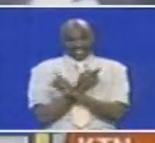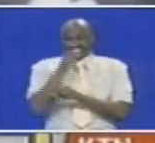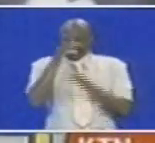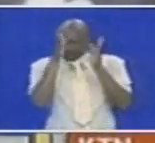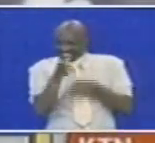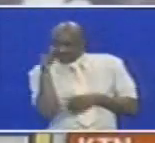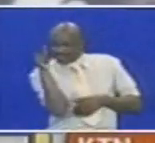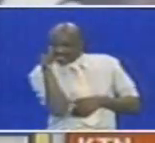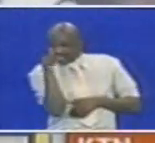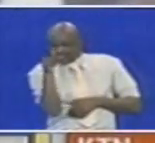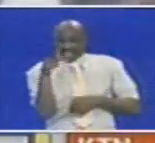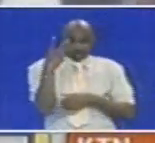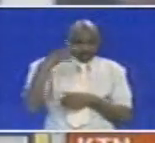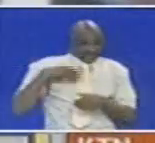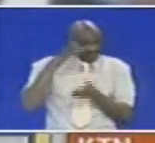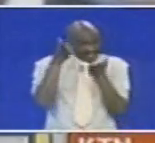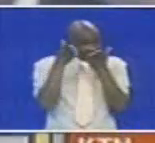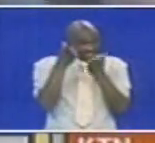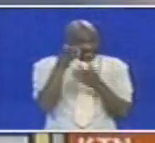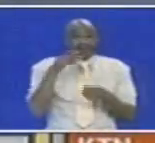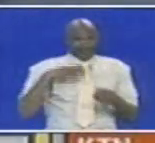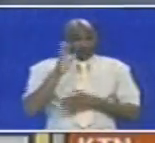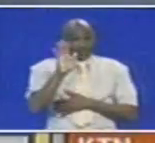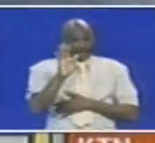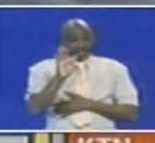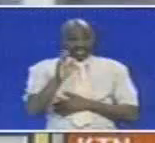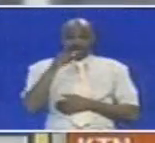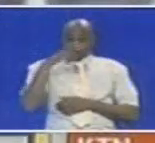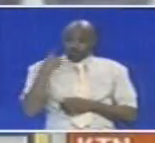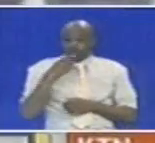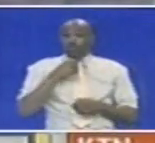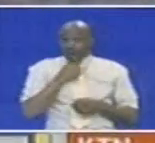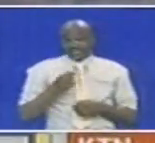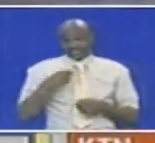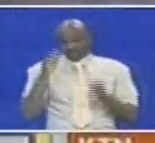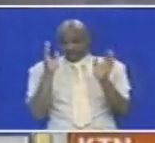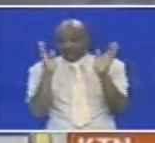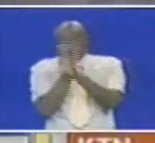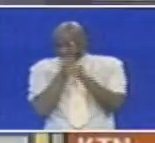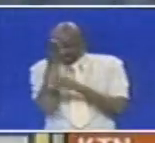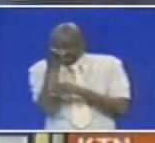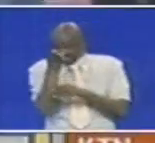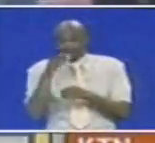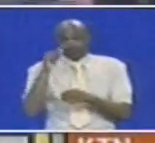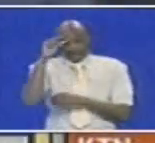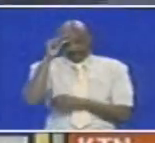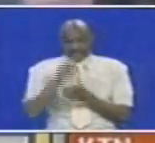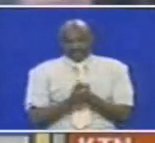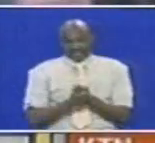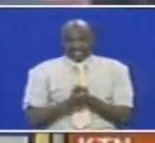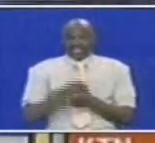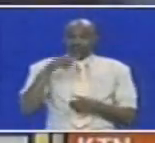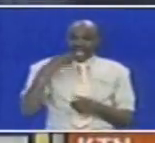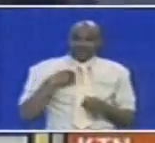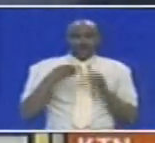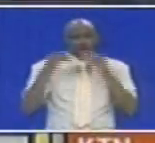mtu hawa wawili hapo hawa watu yako wenye wanajaribu kujificha kwa marinda ya serikali. Country for a long time